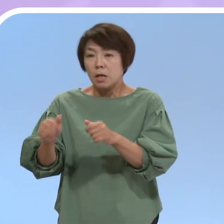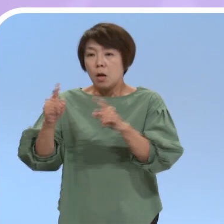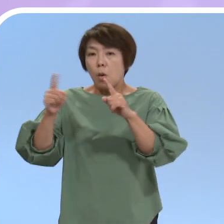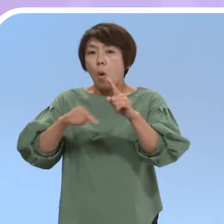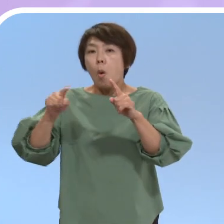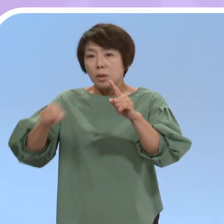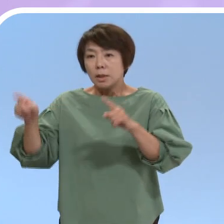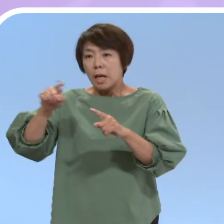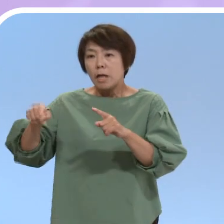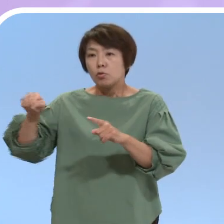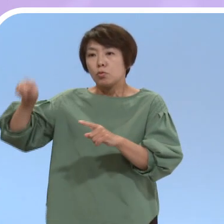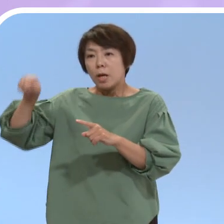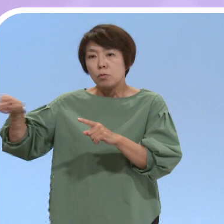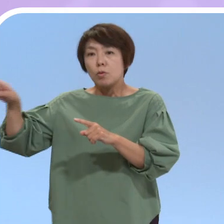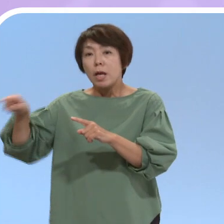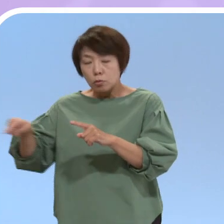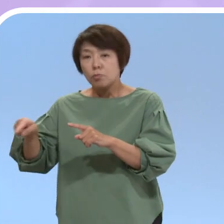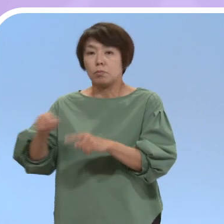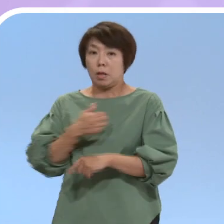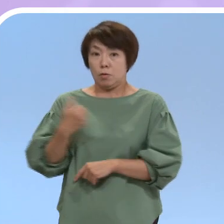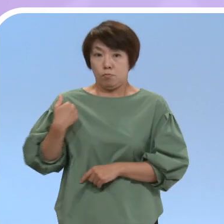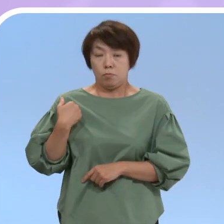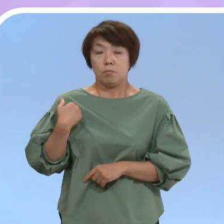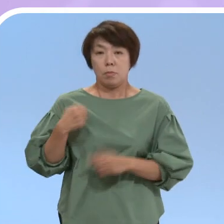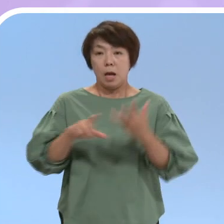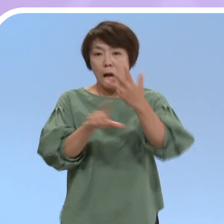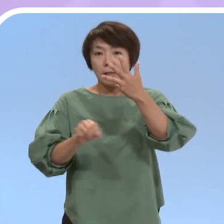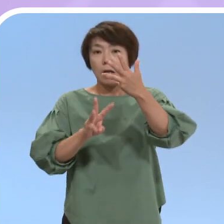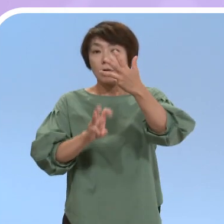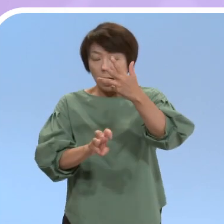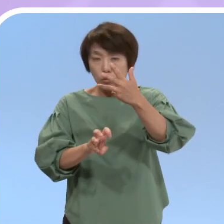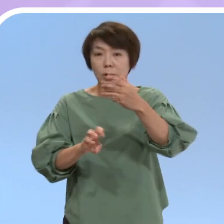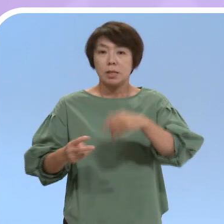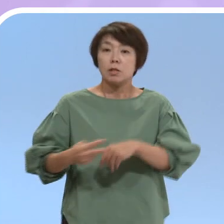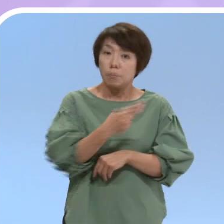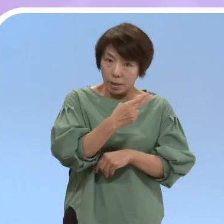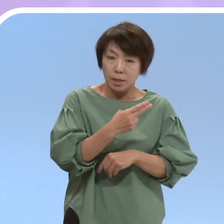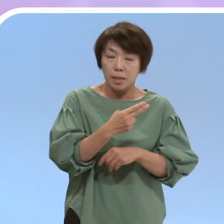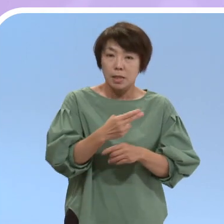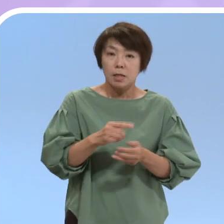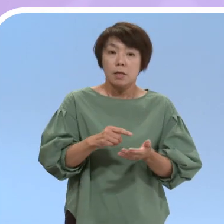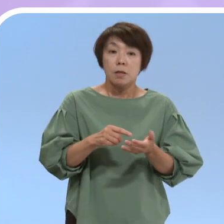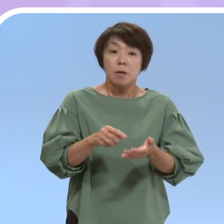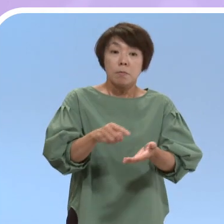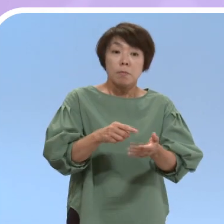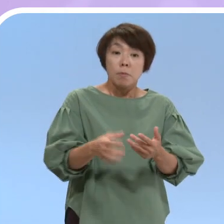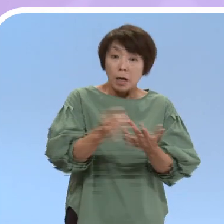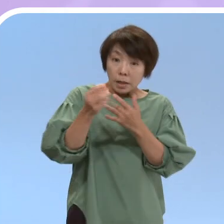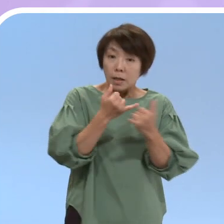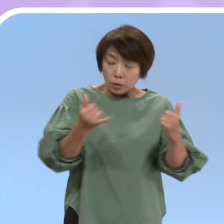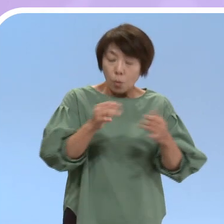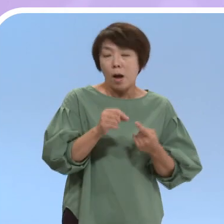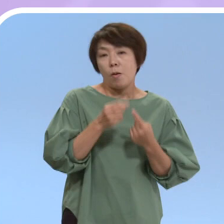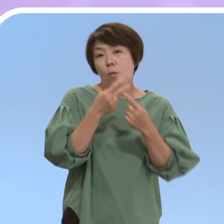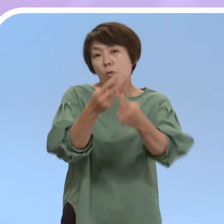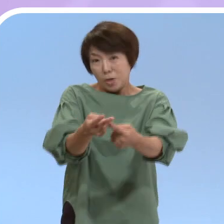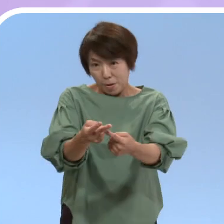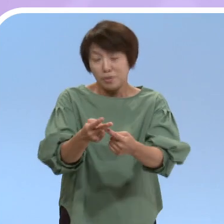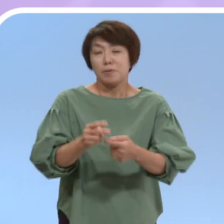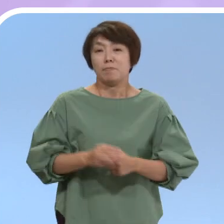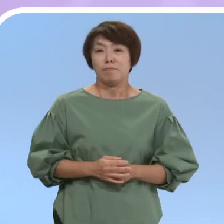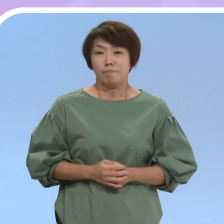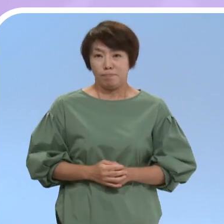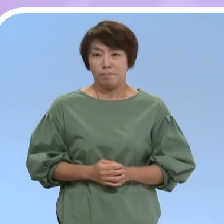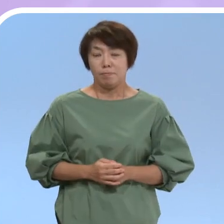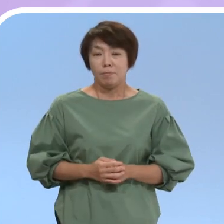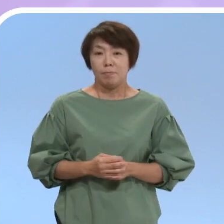して番組公式 SNS から。締め切りは8月30日水曜必着。当選者の発表は商品の発送